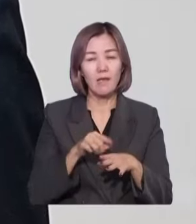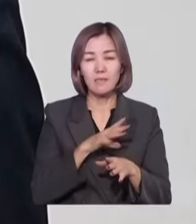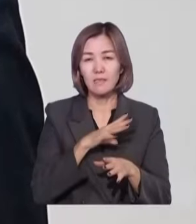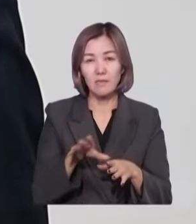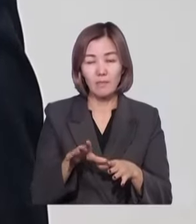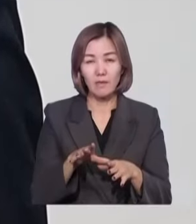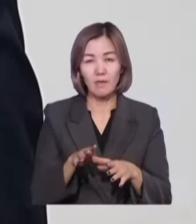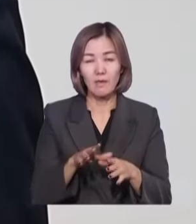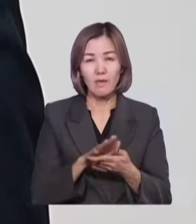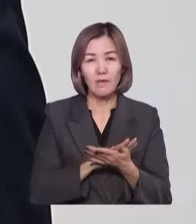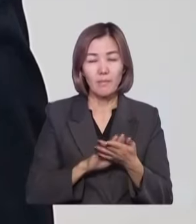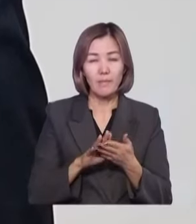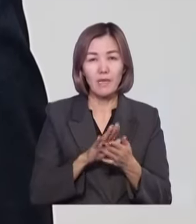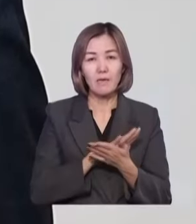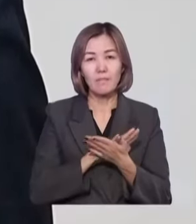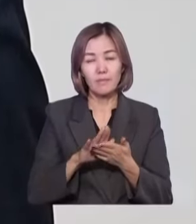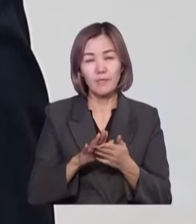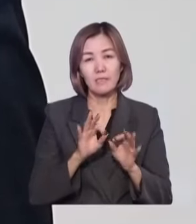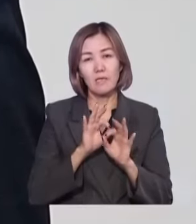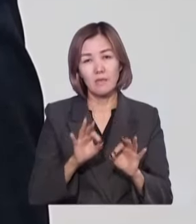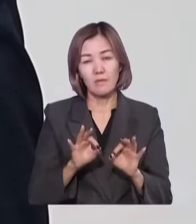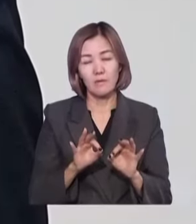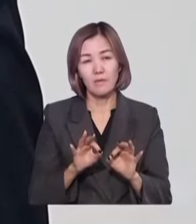байқалған жоқ. Жалпы